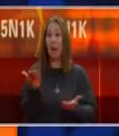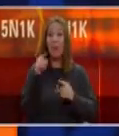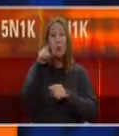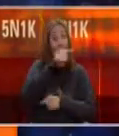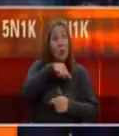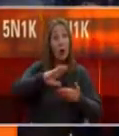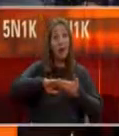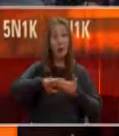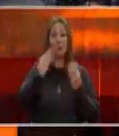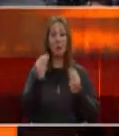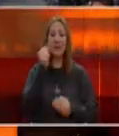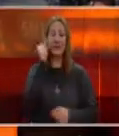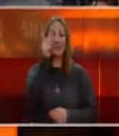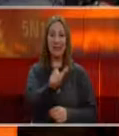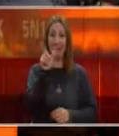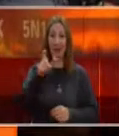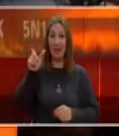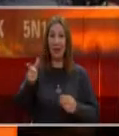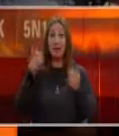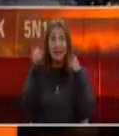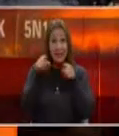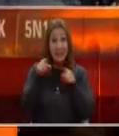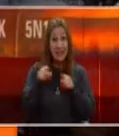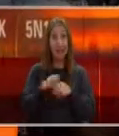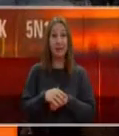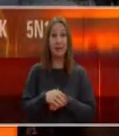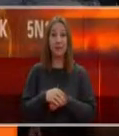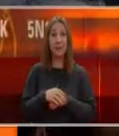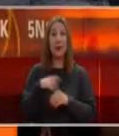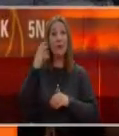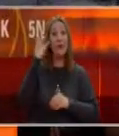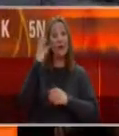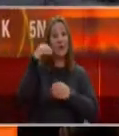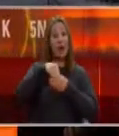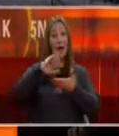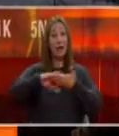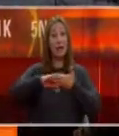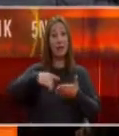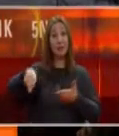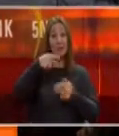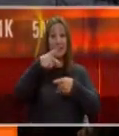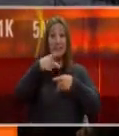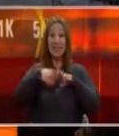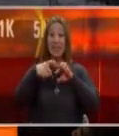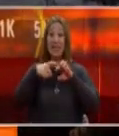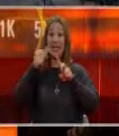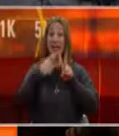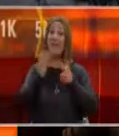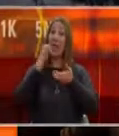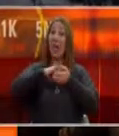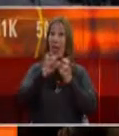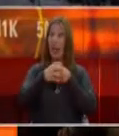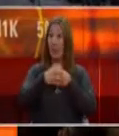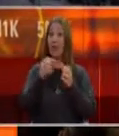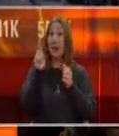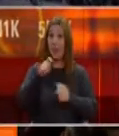zaten güzel insanlar. Bu sizin ve vakıftaki arkadaşlarımın, Zerrin Hanım ve ekibin yaptığı ve